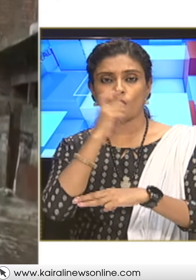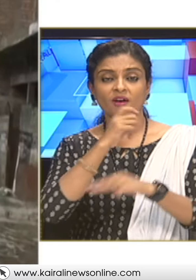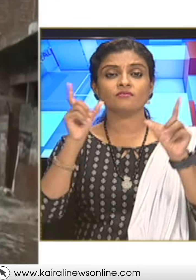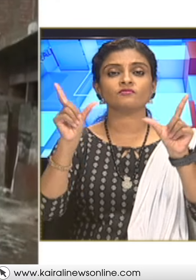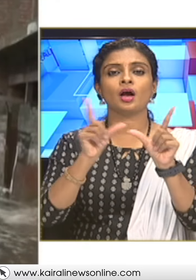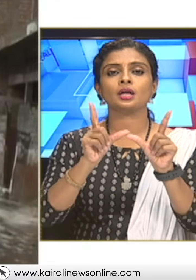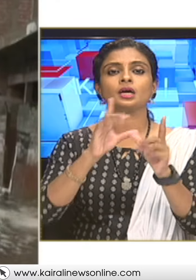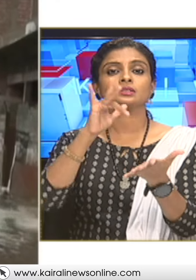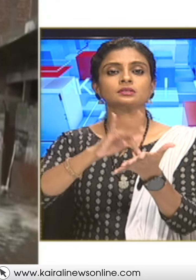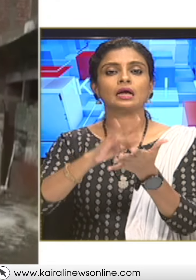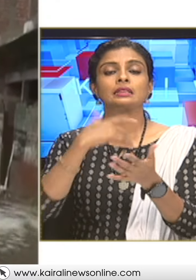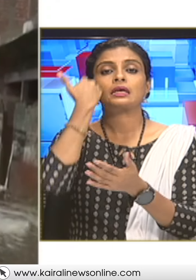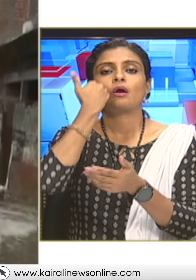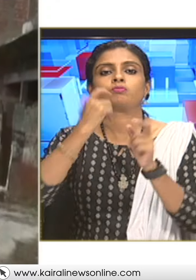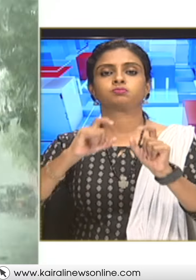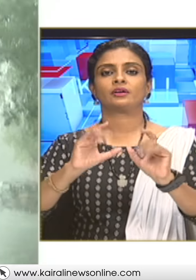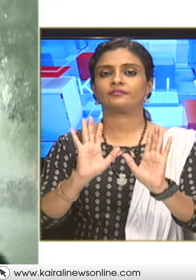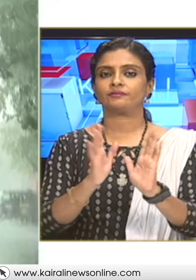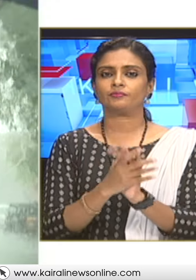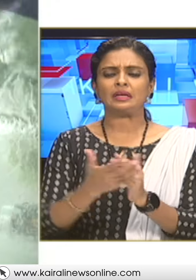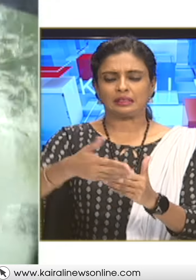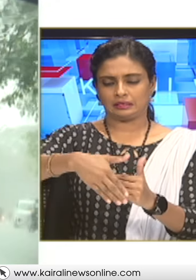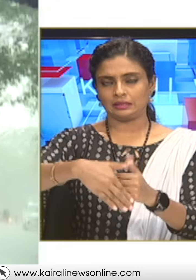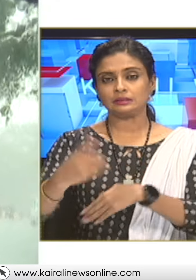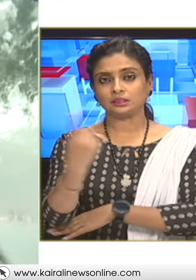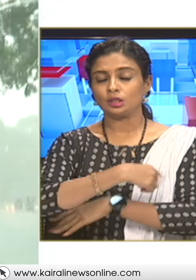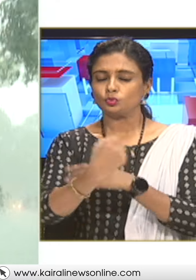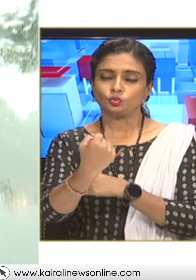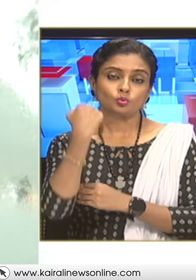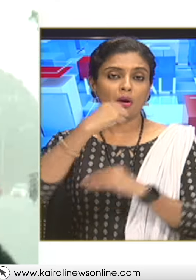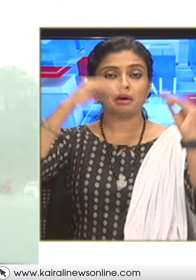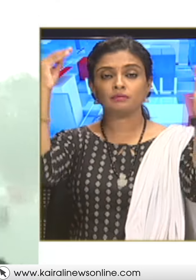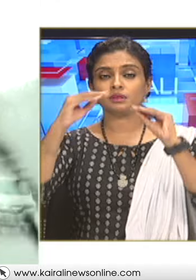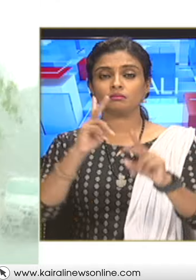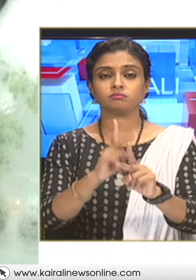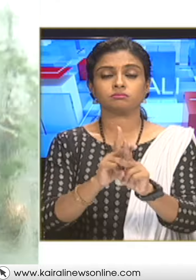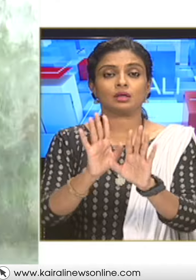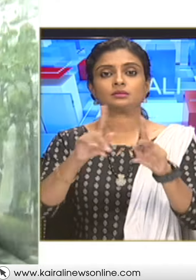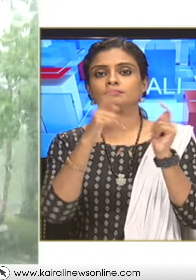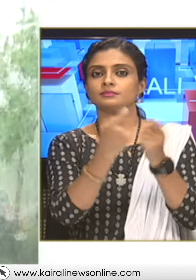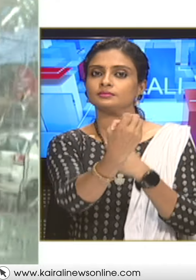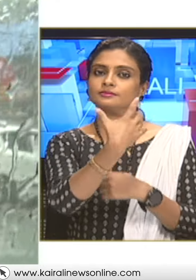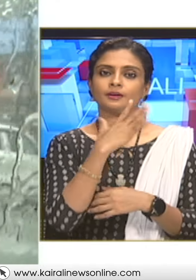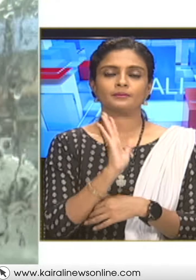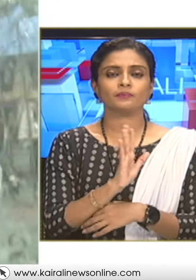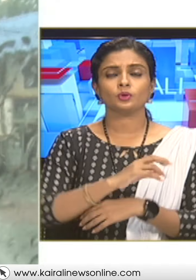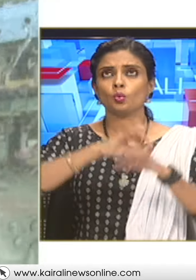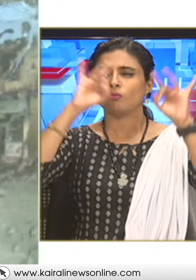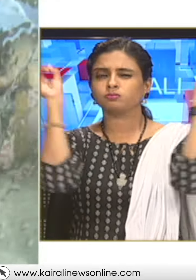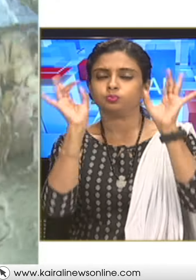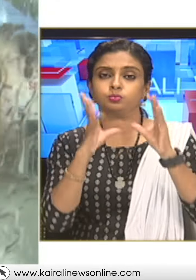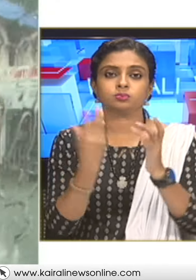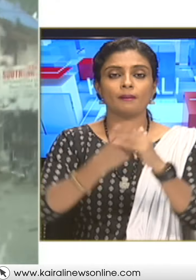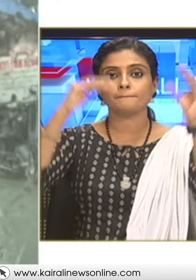ജില്ലകളിലാണ് യെല്ലോ അലേർട്ട് തുടരുന്നത് വരും ദിവസങ്ങളിലും ശക്തമായ മഴ തുടരുമെന്ന് കാലാവസ്ഥ വകുപ്പ് അറിയിച്ചു ഇടിമിന്നലോട് കൂടിയ